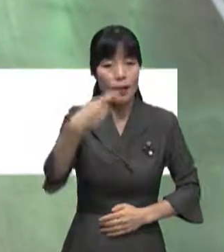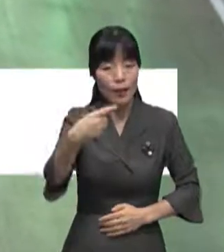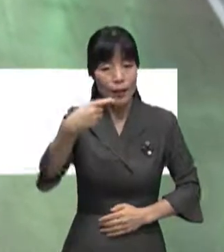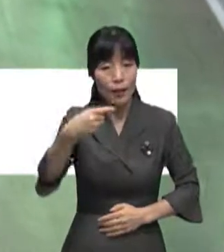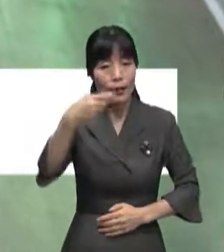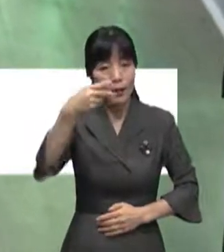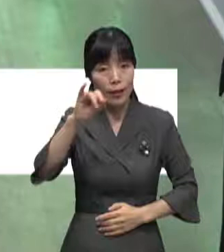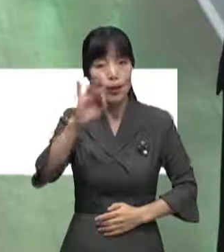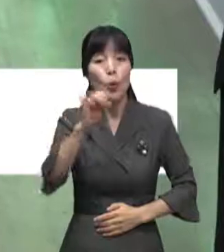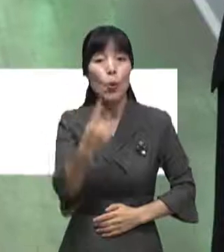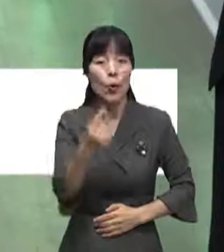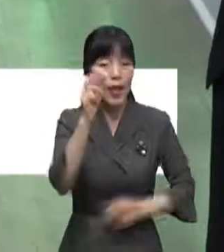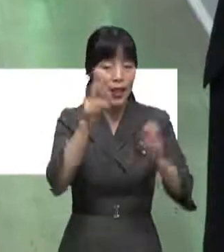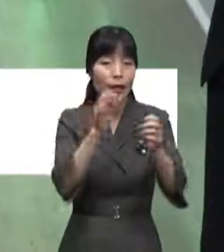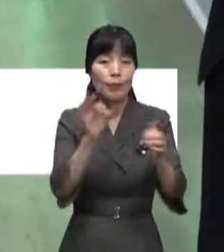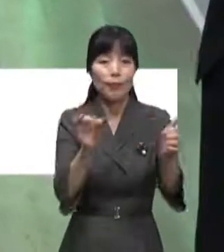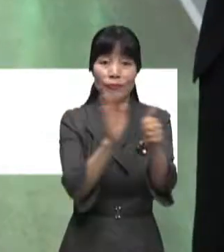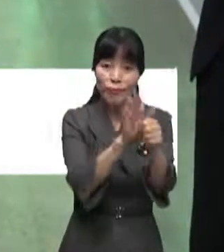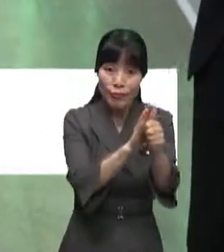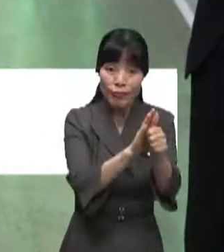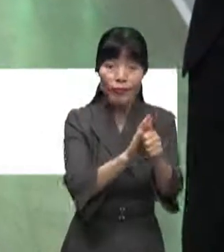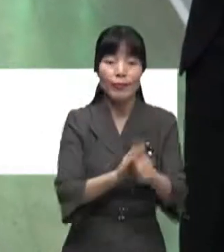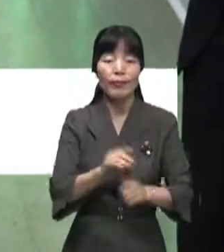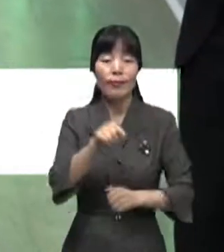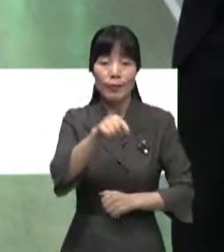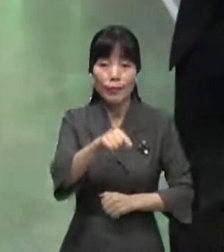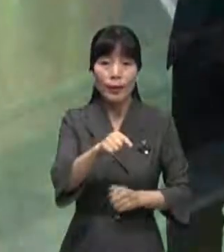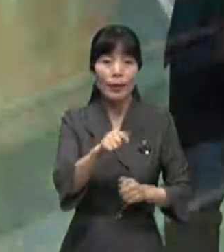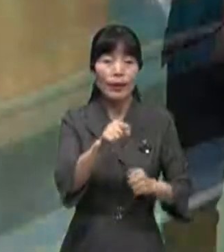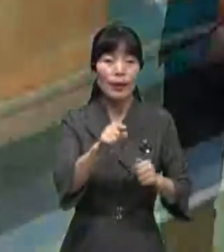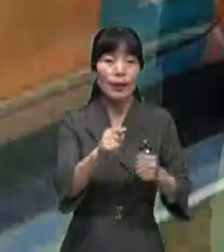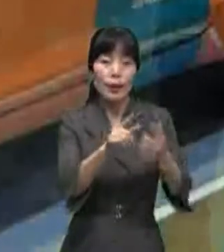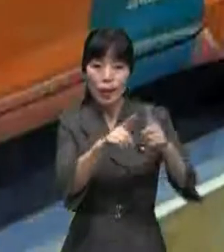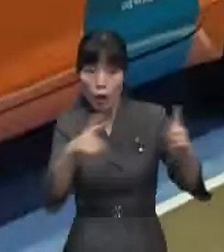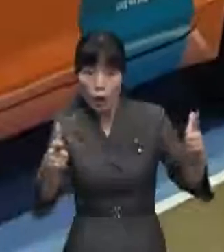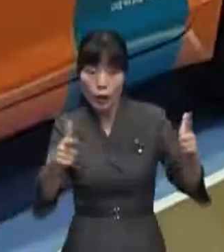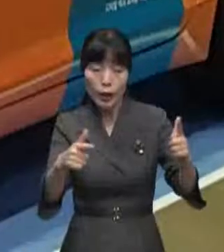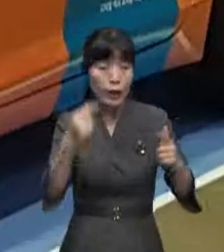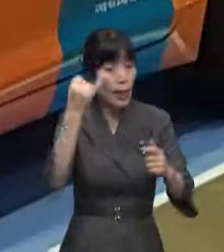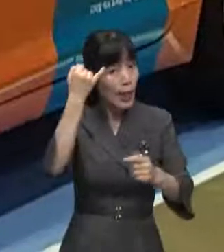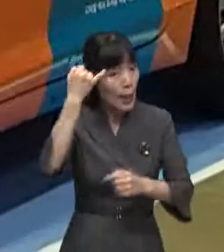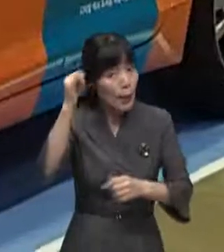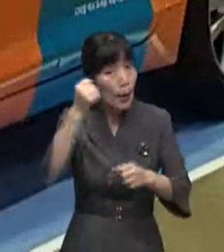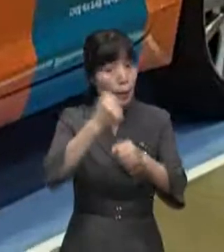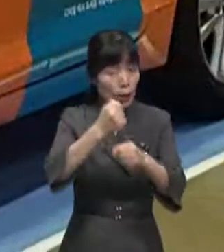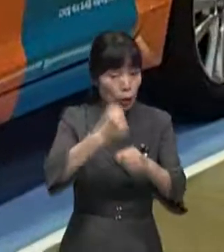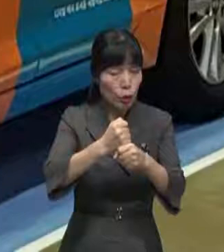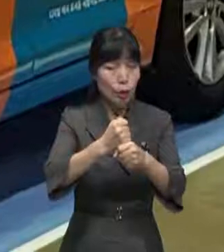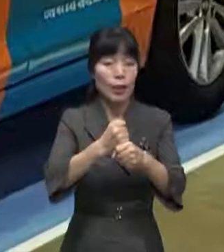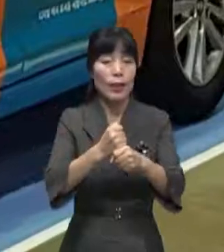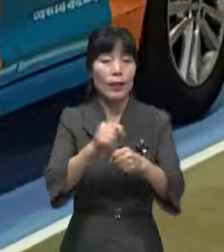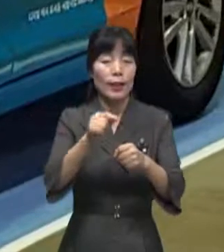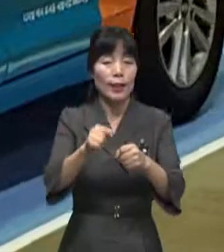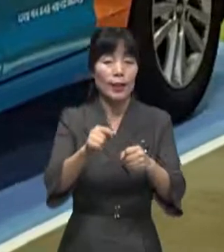지원합니다. 주식회사 카디오 헬스코리아는 피트니스 보상 솔루션 개발 기업으로 이 행사에